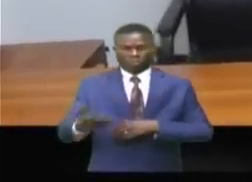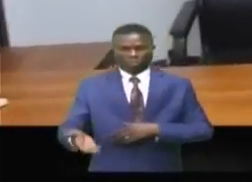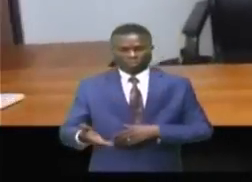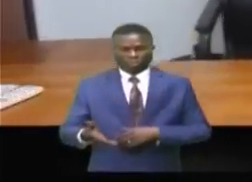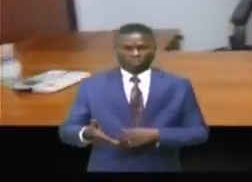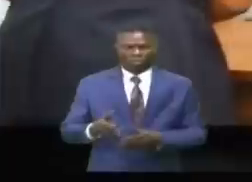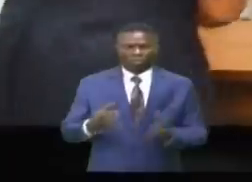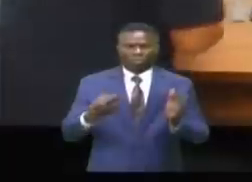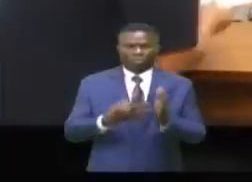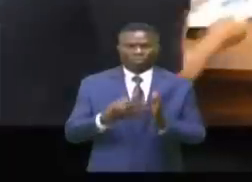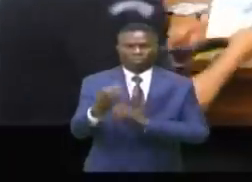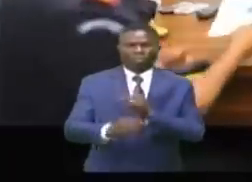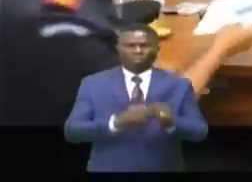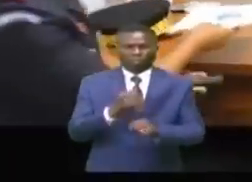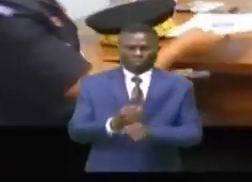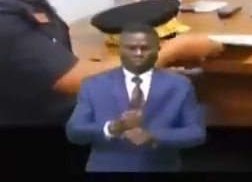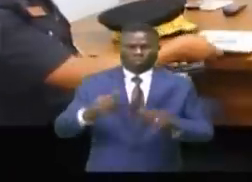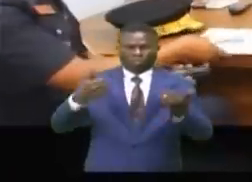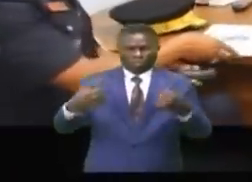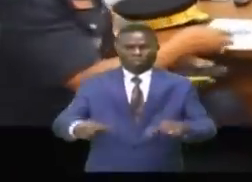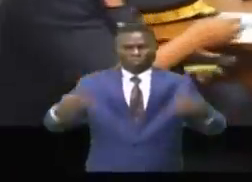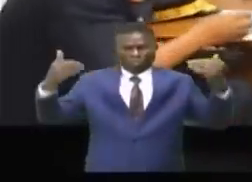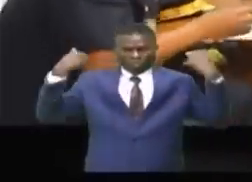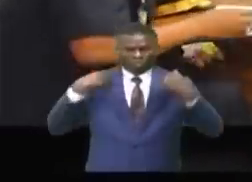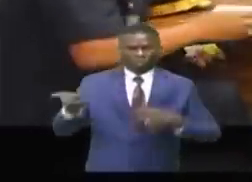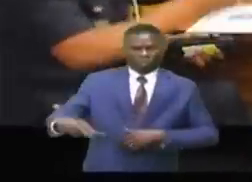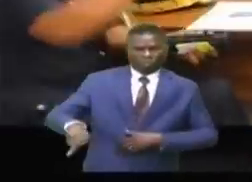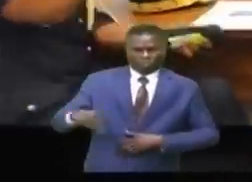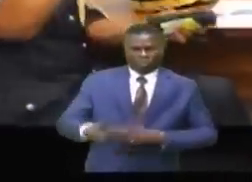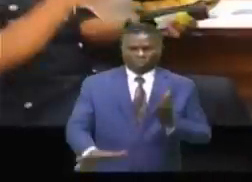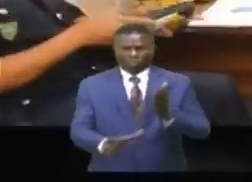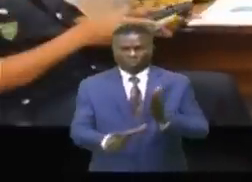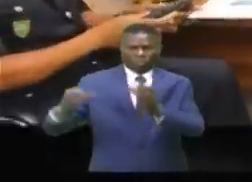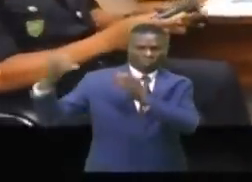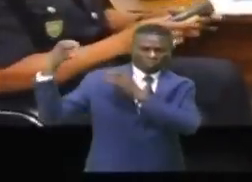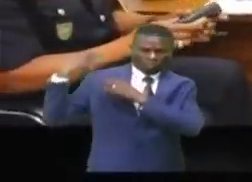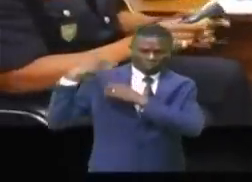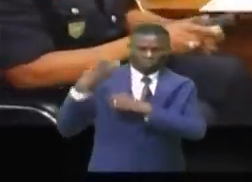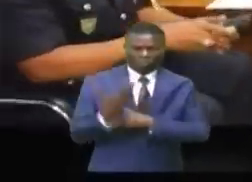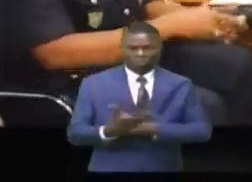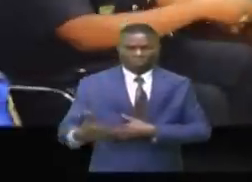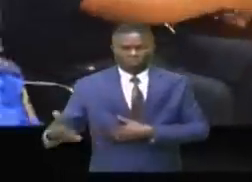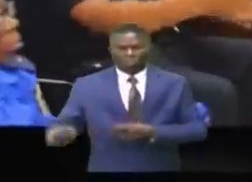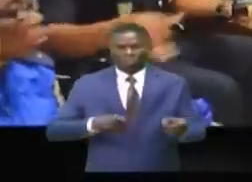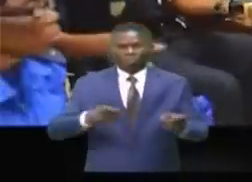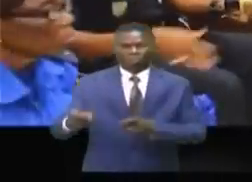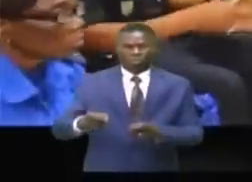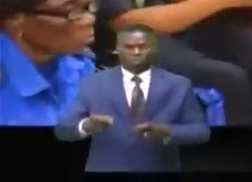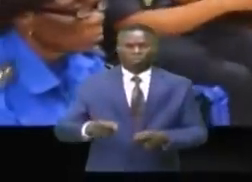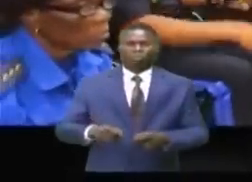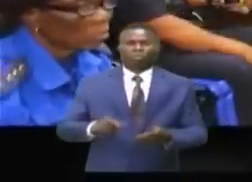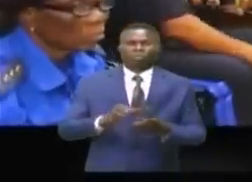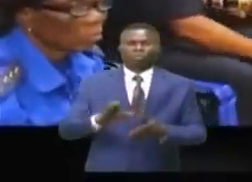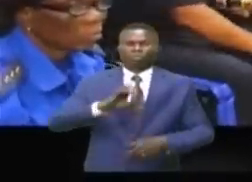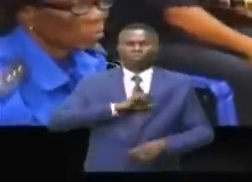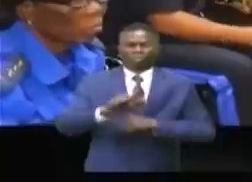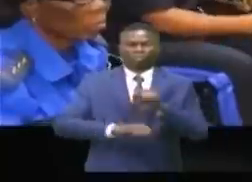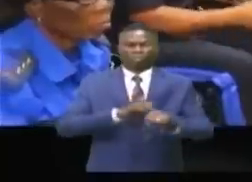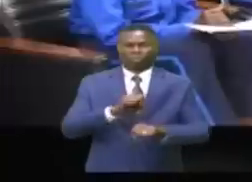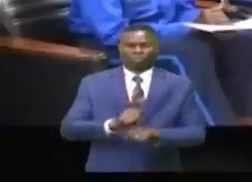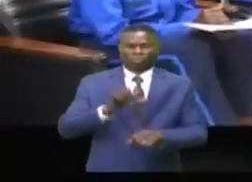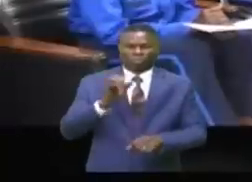plus de 8 ans comme commissaire provincial, adjoint en charge d'appui et gestion au commissariat provincial de la police